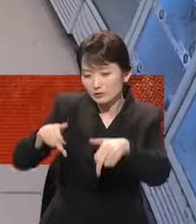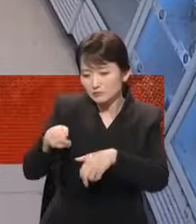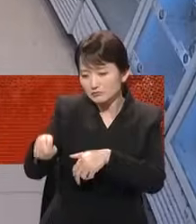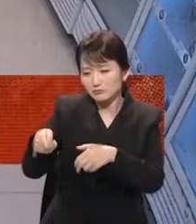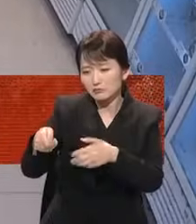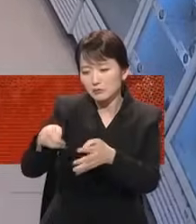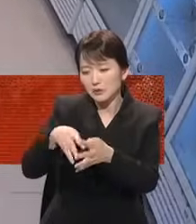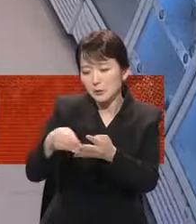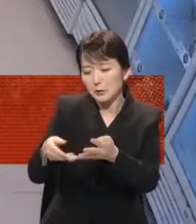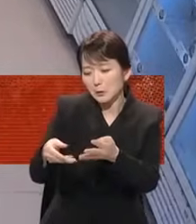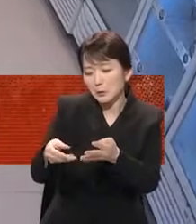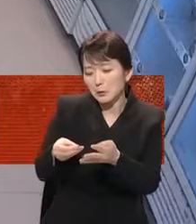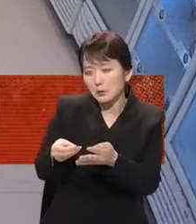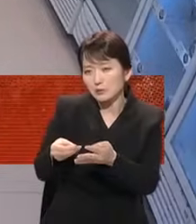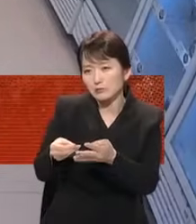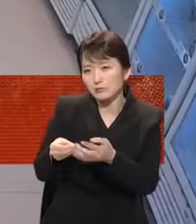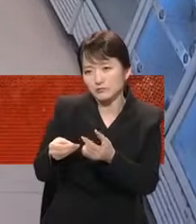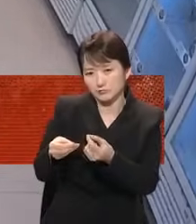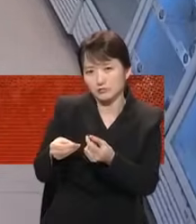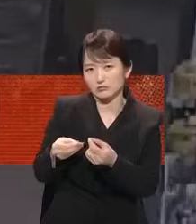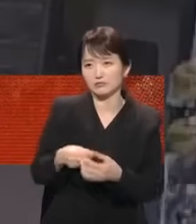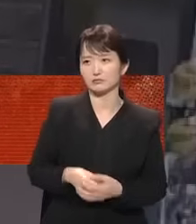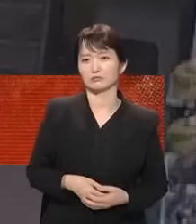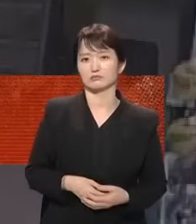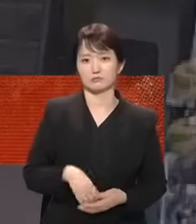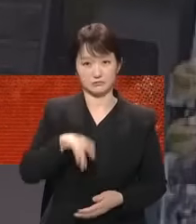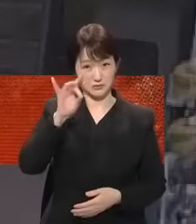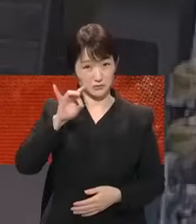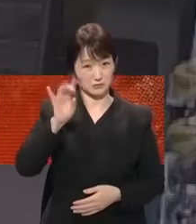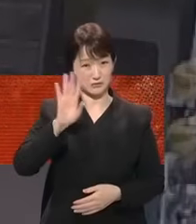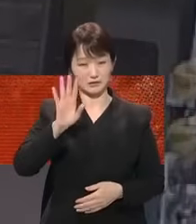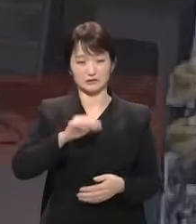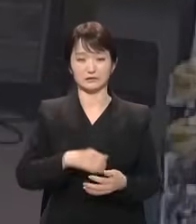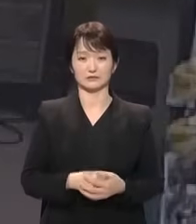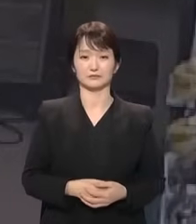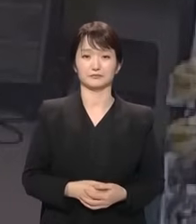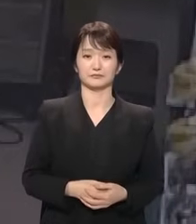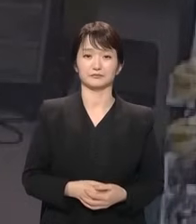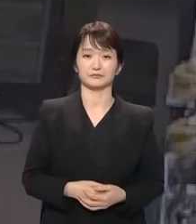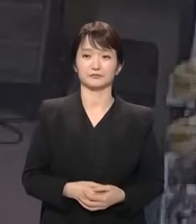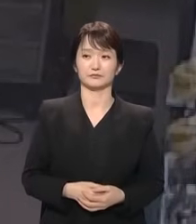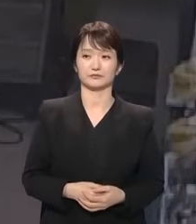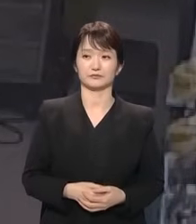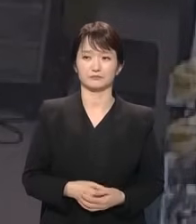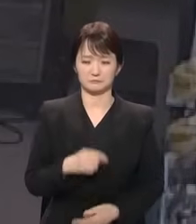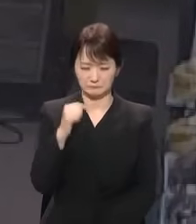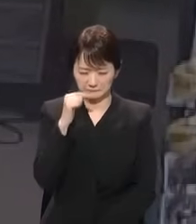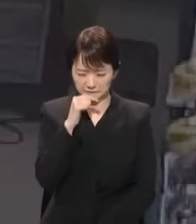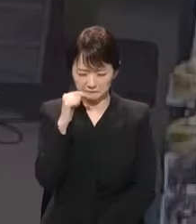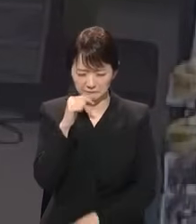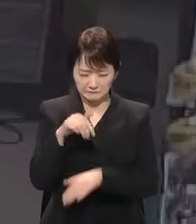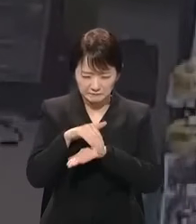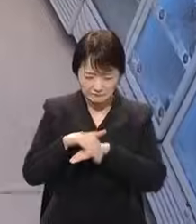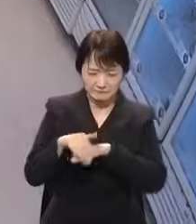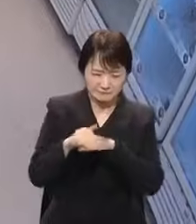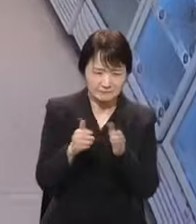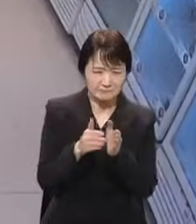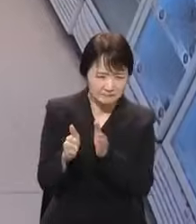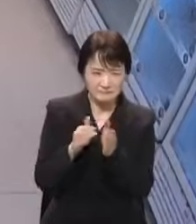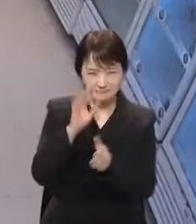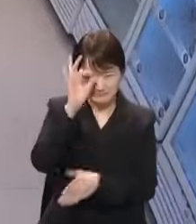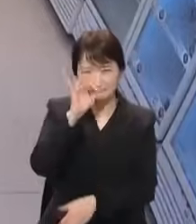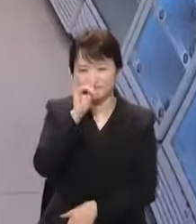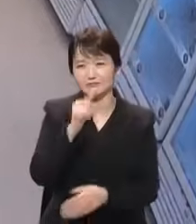굴려봤어 진짜. 이거는 처음 해본 솜씨는 아닌 것 같네요. 아무리 봐도. 너무 이제 뭔가 주도면밀하게 범행을 하는 걸 볼 수